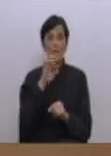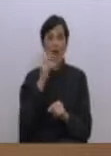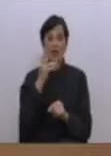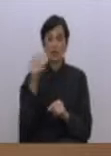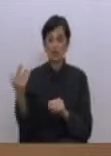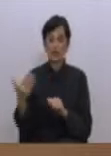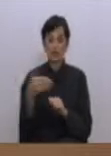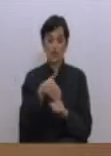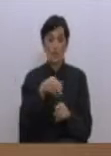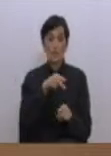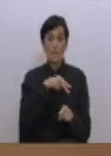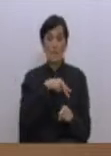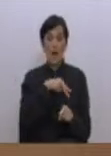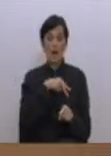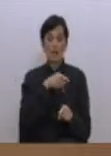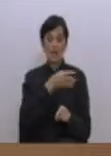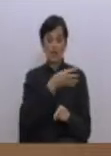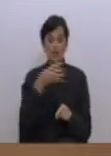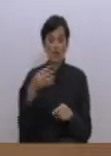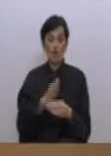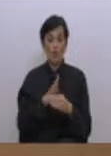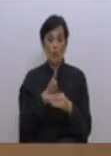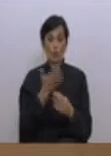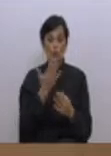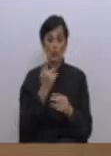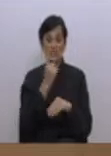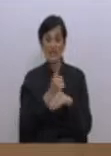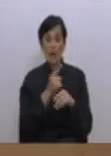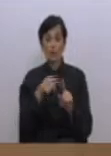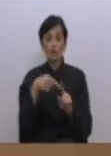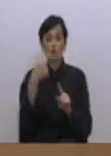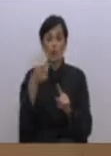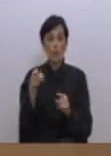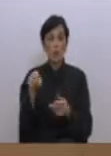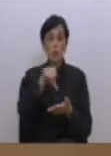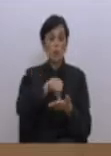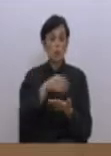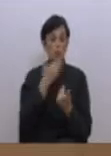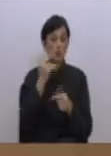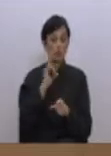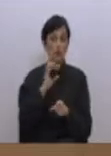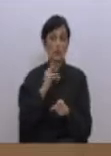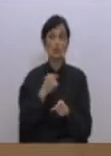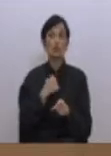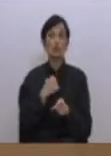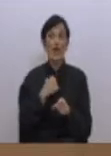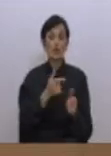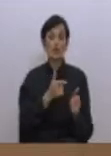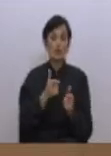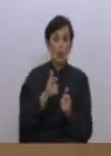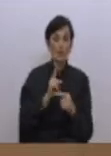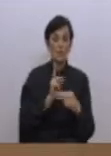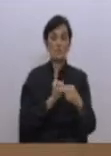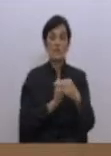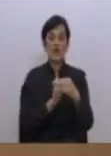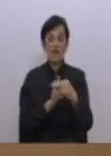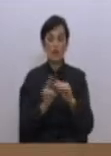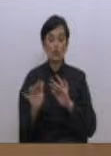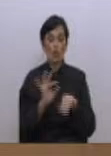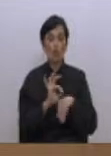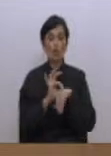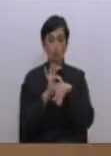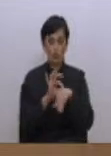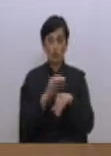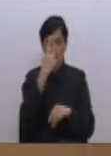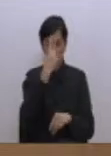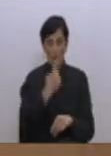va parlamentis, şenobaşi ramet vam dăm mukra băpși. De gărgam o cine la jertă. Chiar o cățeat moiem zădăt. Provincialul organizează vreo ceva dar o dicrep. Și